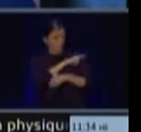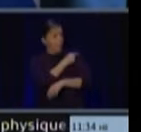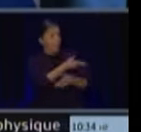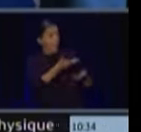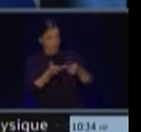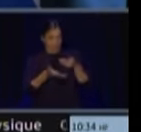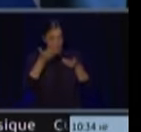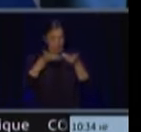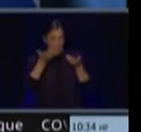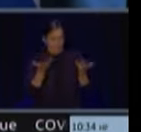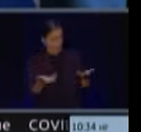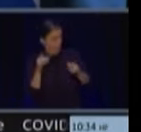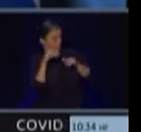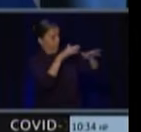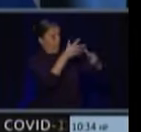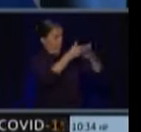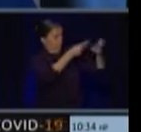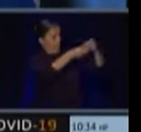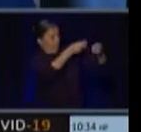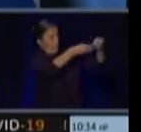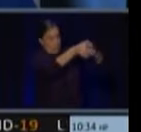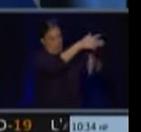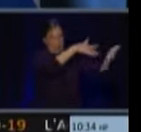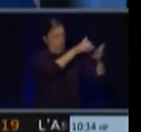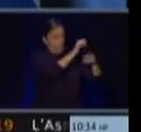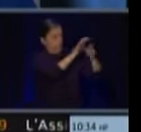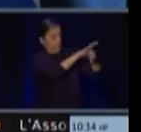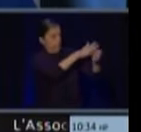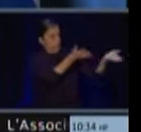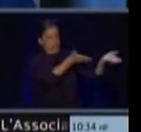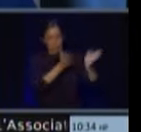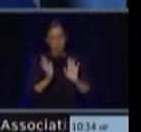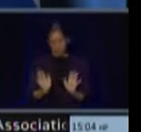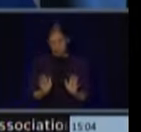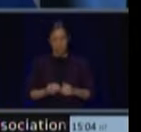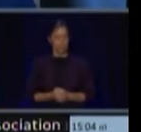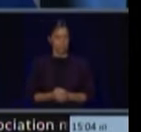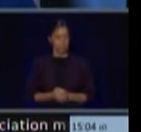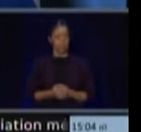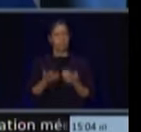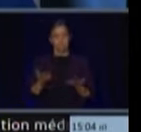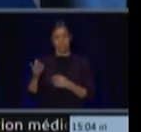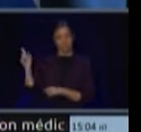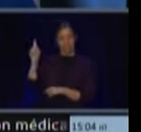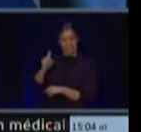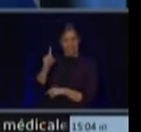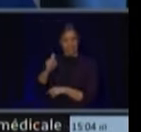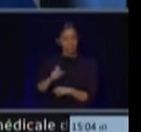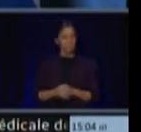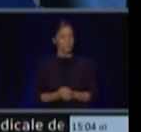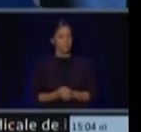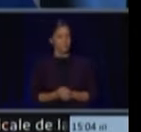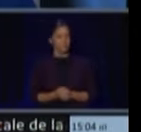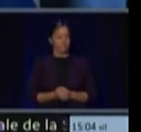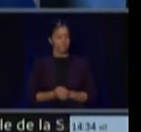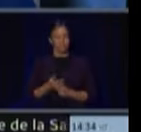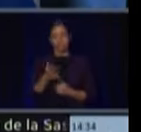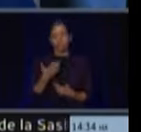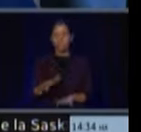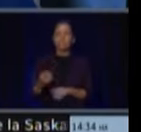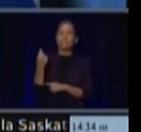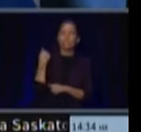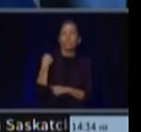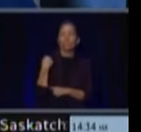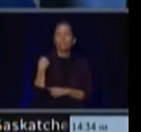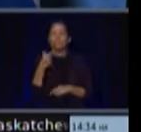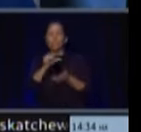fait un moment, peut-être qu'on en parlait beaucoup l'année passée, des chirurgies mises sur pause, tout ça. Est-ce que c'est quelque chose qu'on doit appréhender malgré